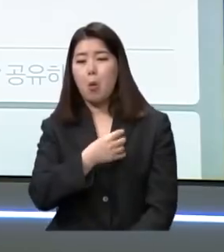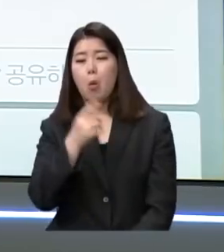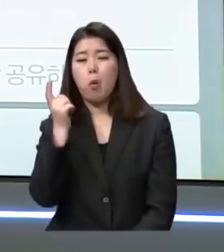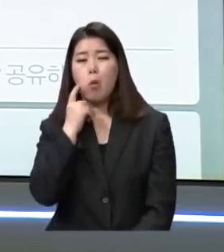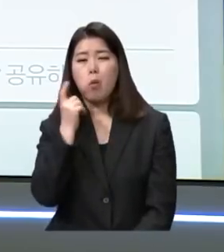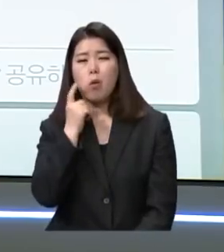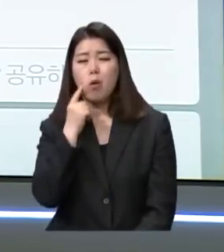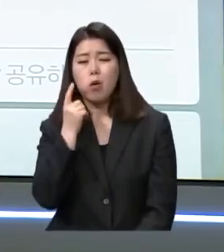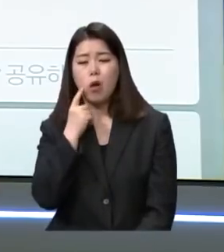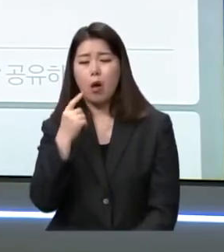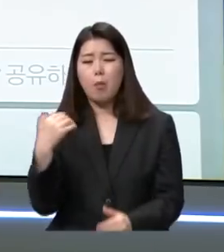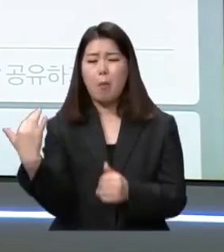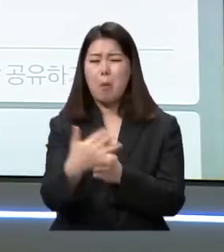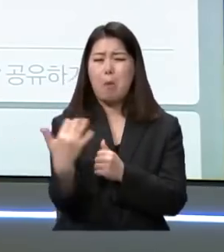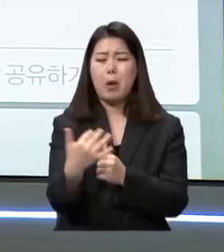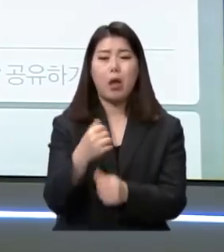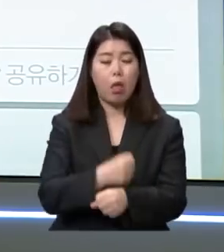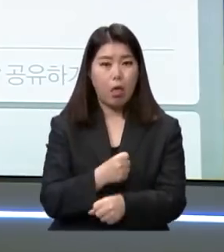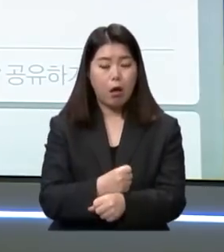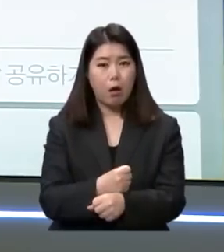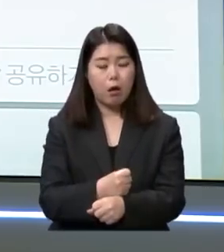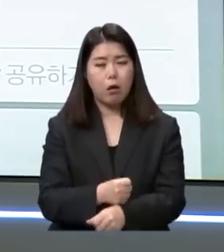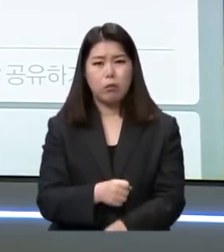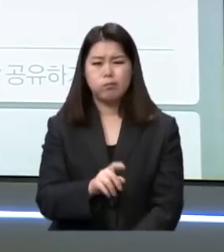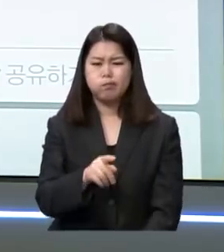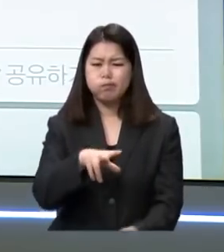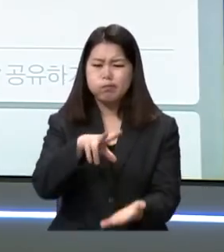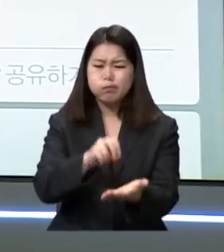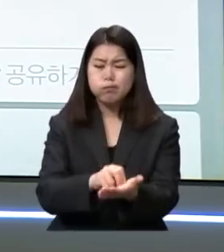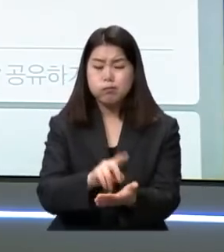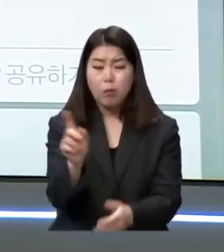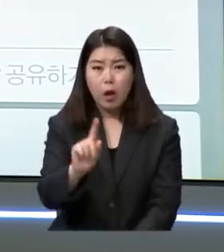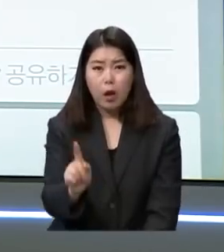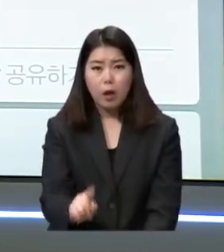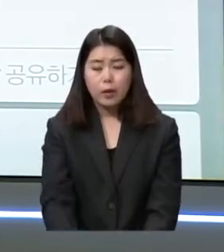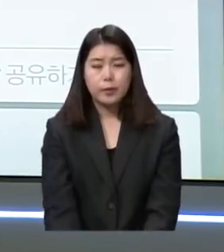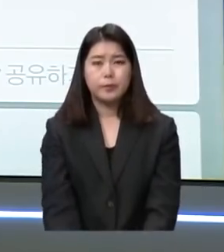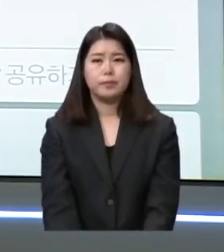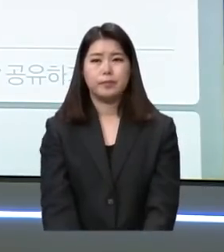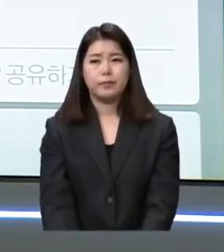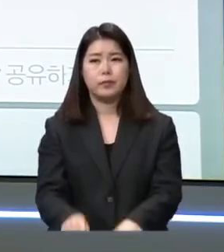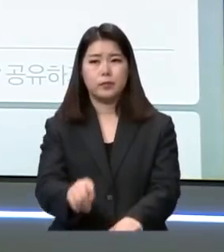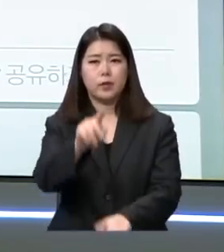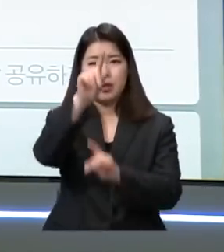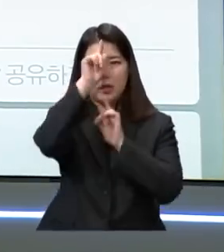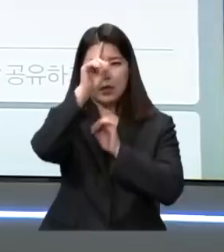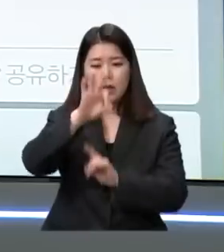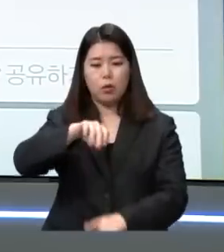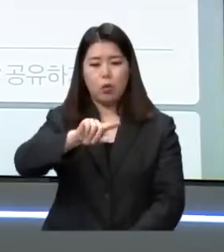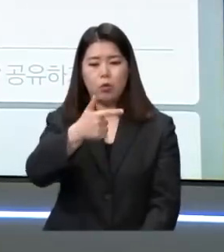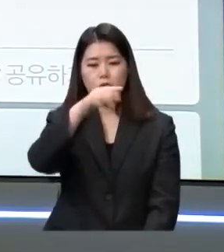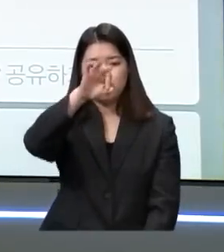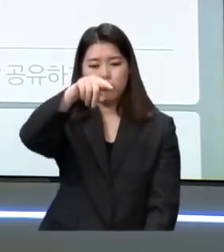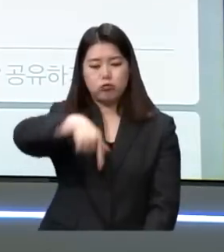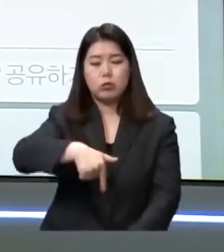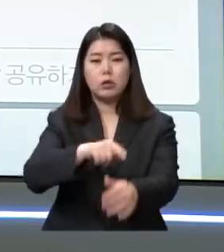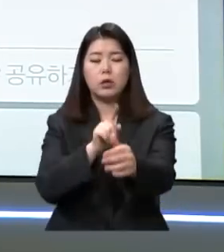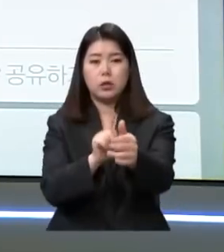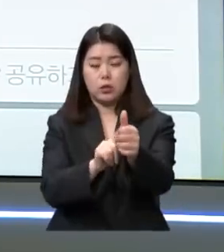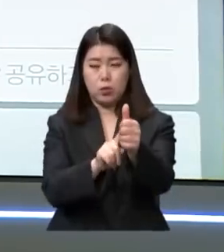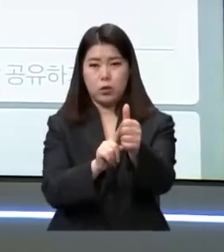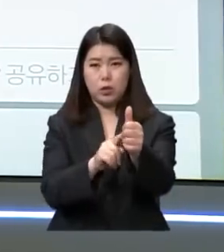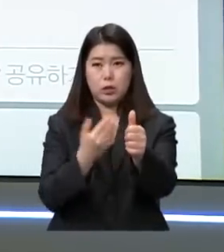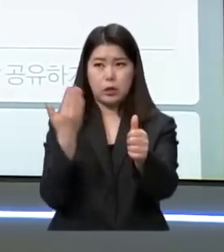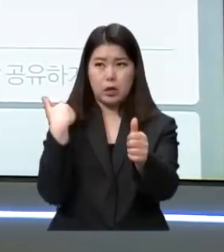했습니다이 문제이 문자가 대체 무슨 얘기냐 시초는 여기입니다 지금 이원우 의원이 지난 21일